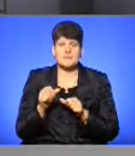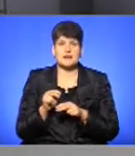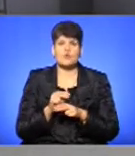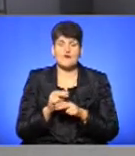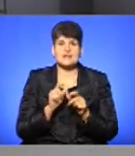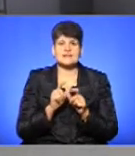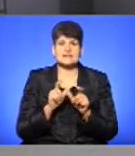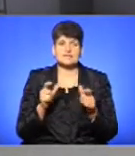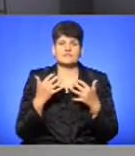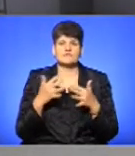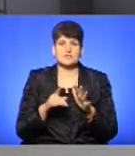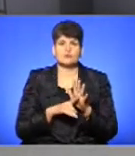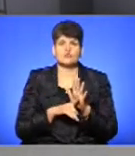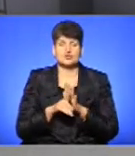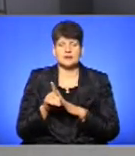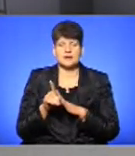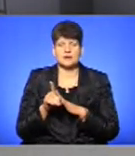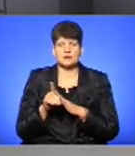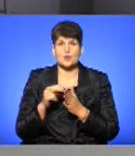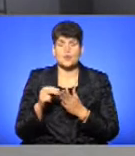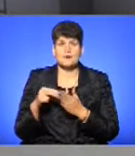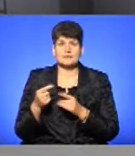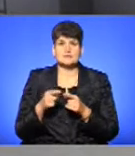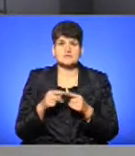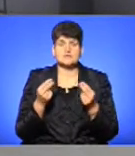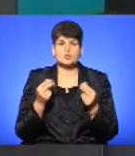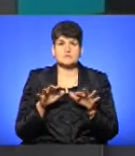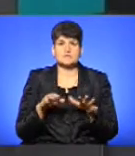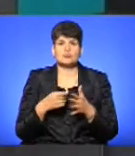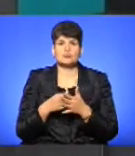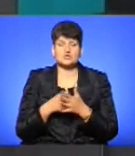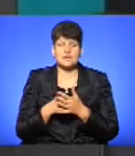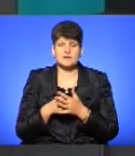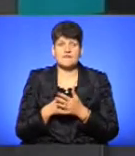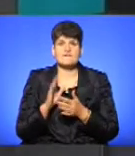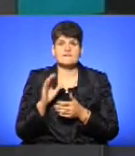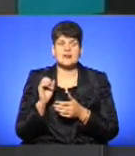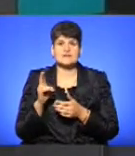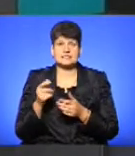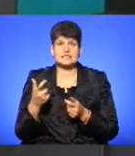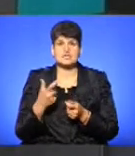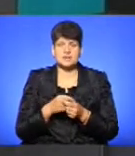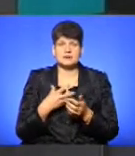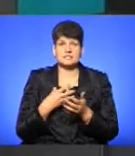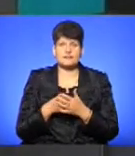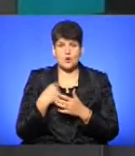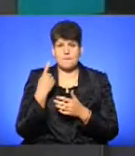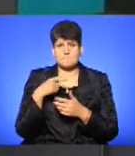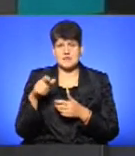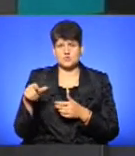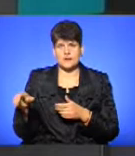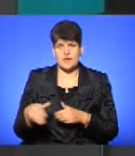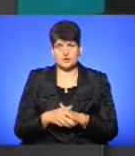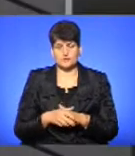заклади вже починають закупляти за ці кошти з місцевих бюджетів, якраз, зокрема, вакцину для щеплення свого персоналу.